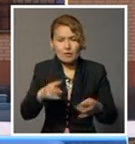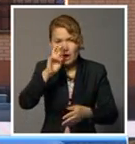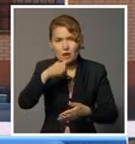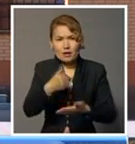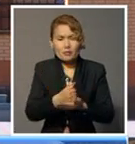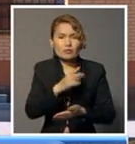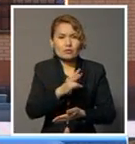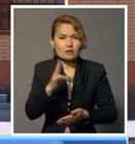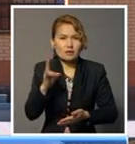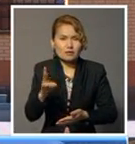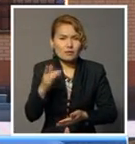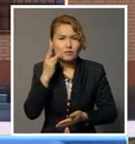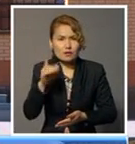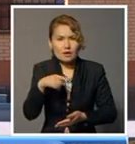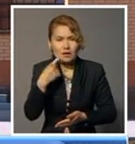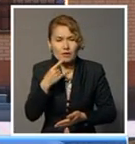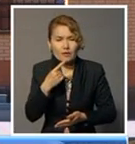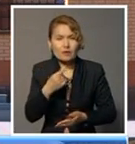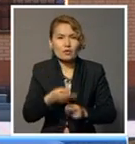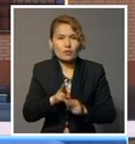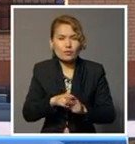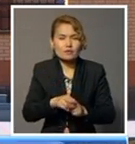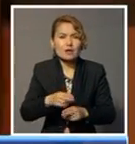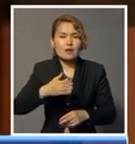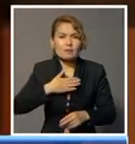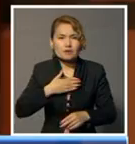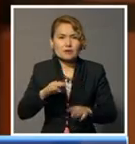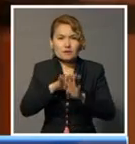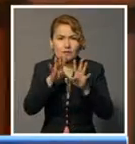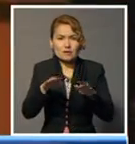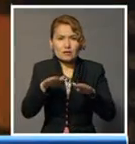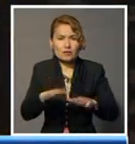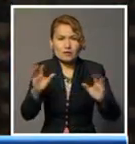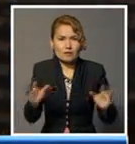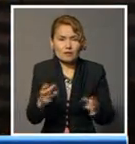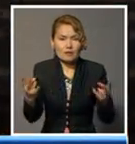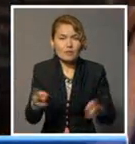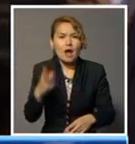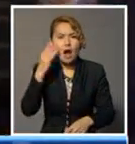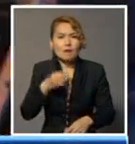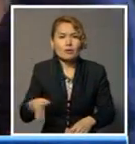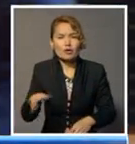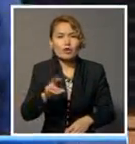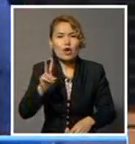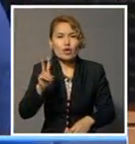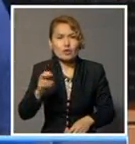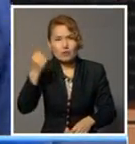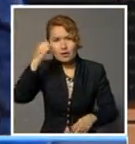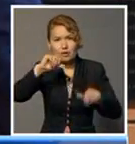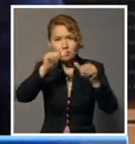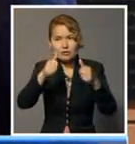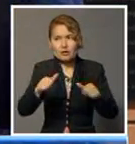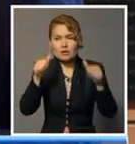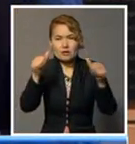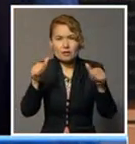осыған шақырып отыр. Әрине бұның бәрі тәуелсіздігіміздің арқасында келген. Алматы облысында 200-ден астам ескерткішке осындай QR кодтар